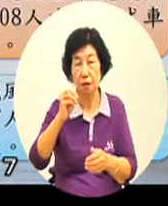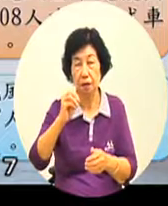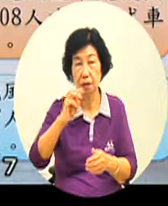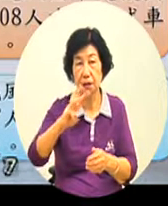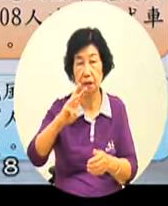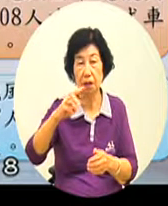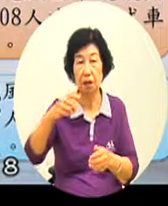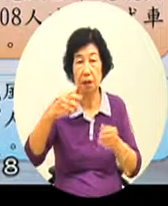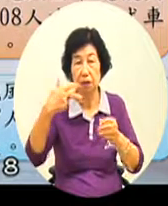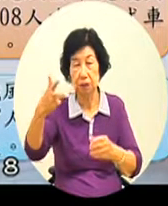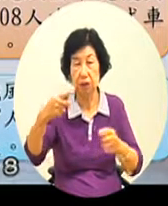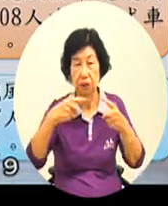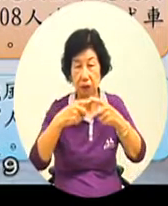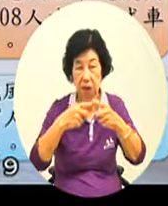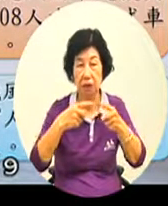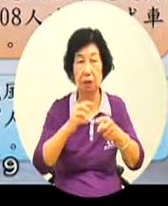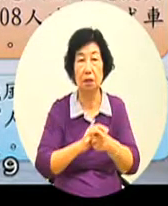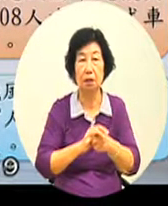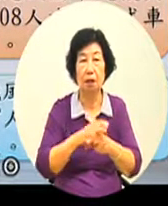10775人次，各式车辆